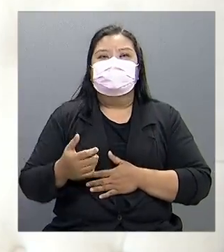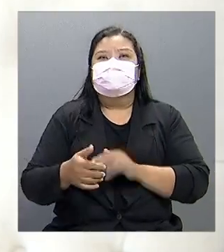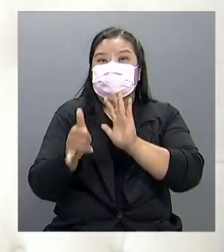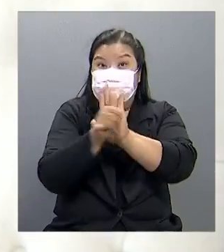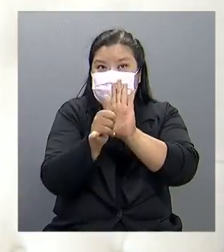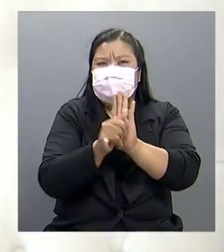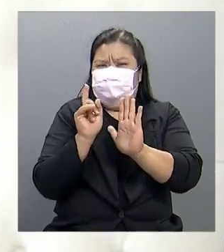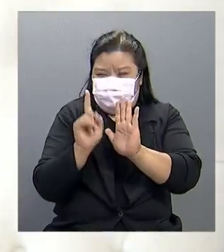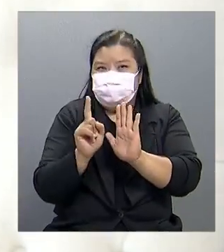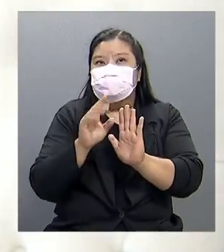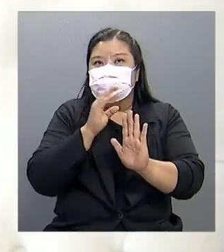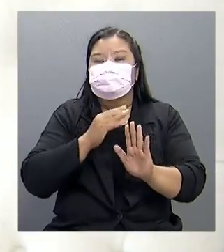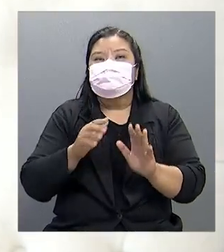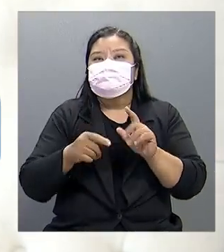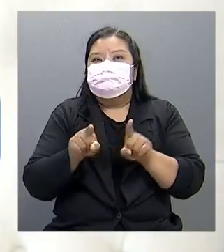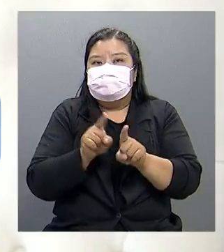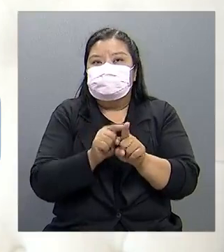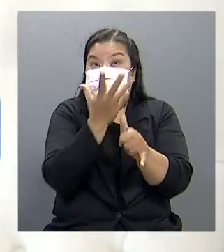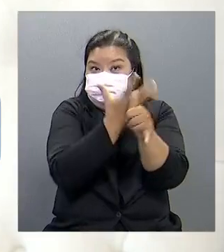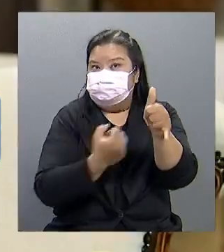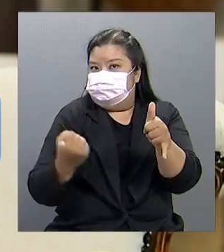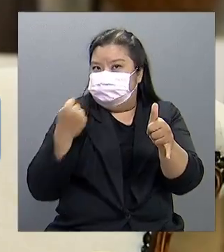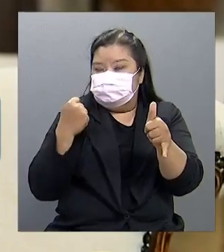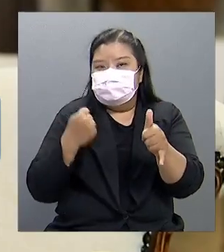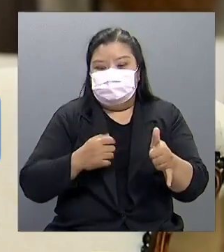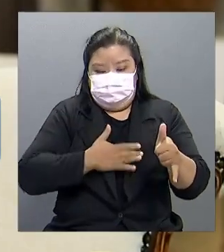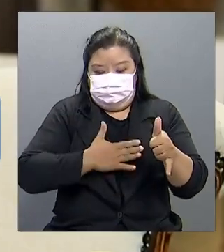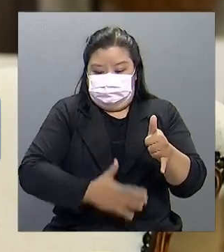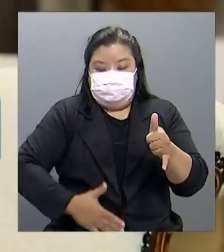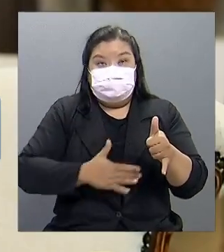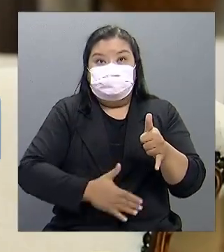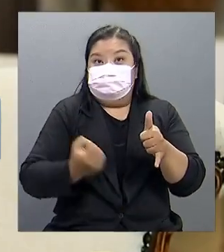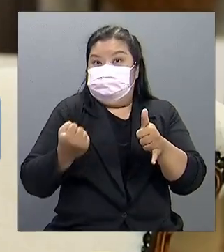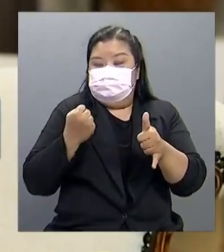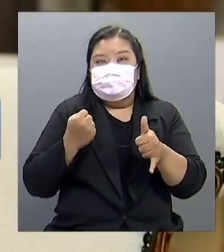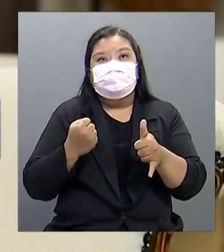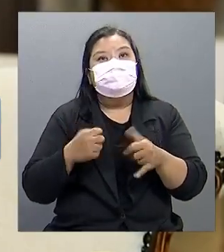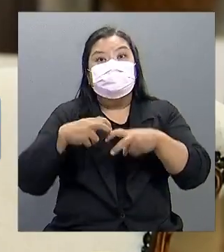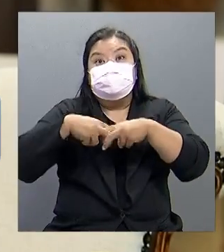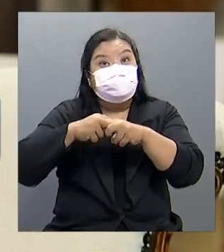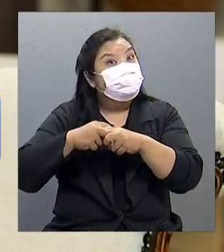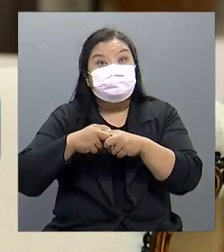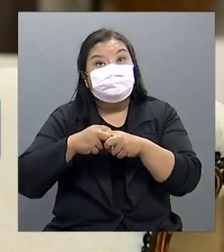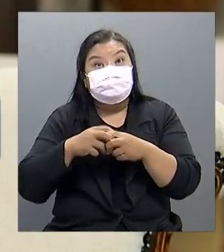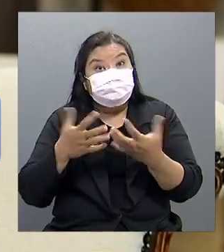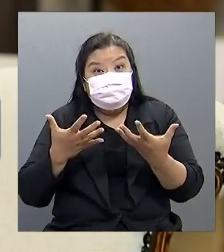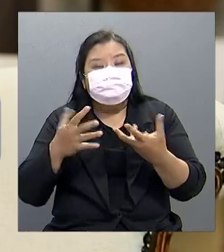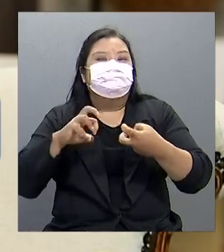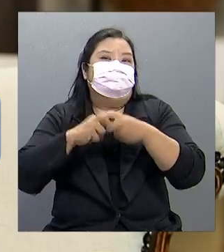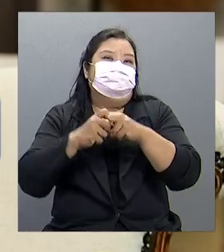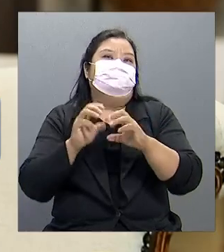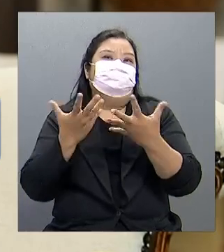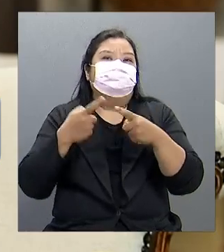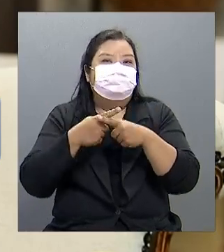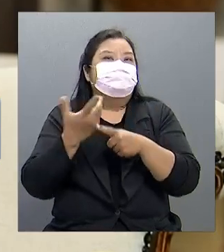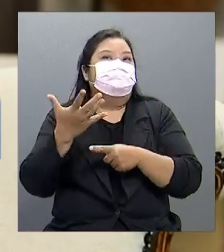แรงด้านหน้าแข็งแรงกระดูกเราก็จะใช้งานน้อยลง ค่ะและถ้าผู้สูงอายุมีอาการเรื่องของการปวดกระดูกอยู่แล้ว